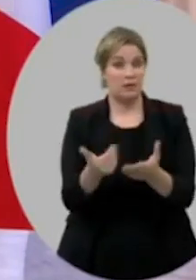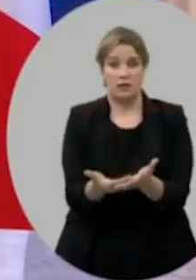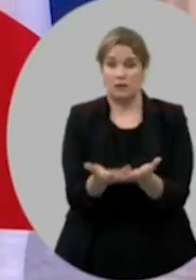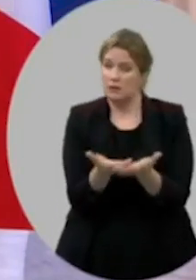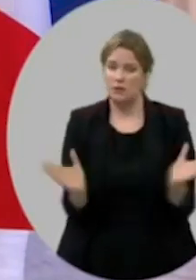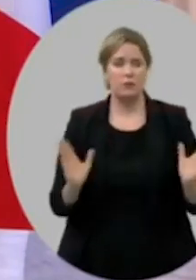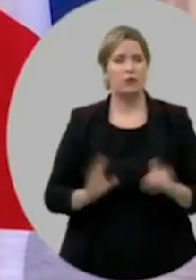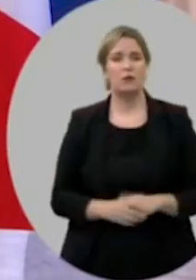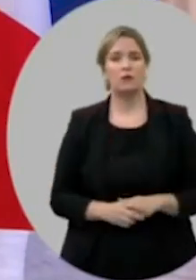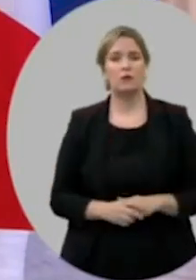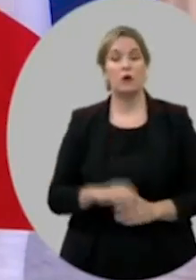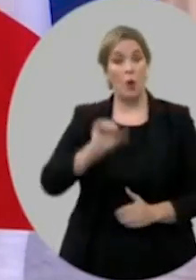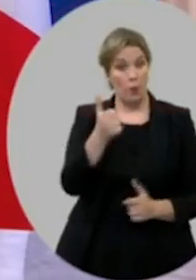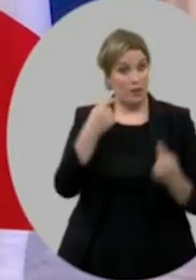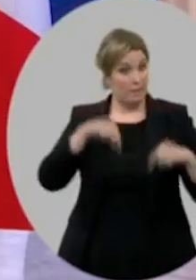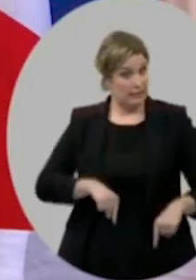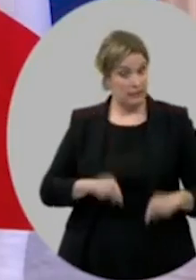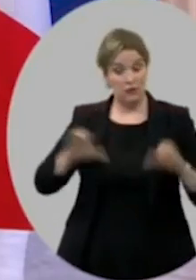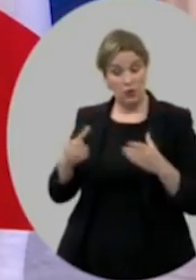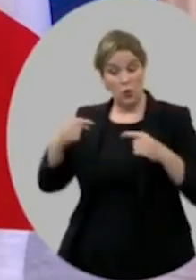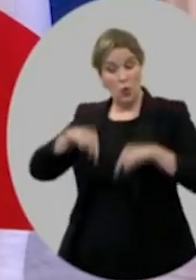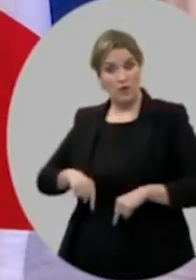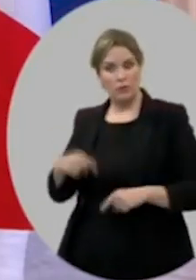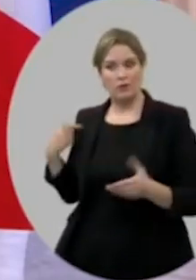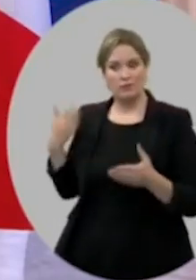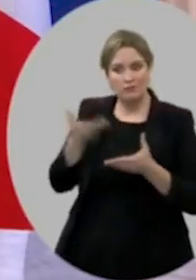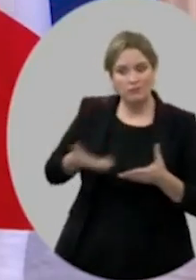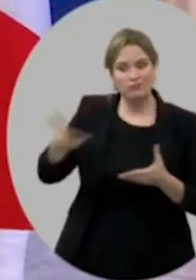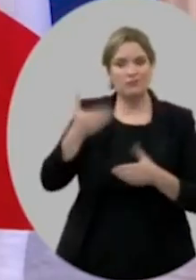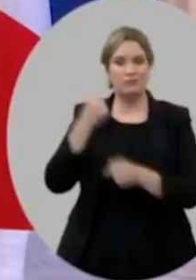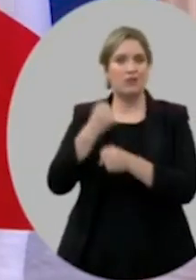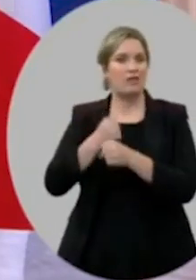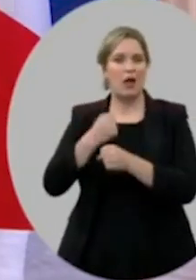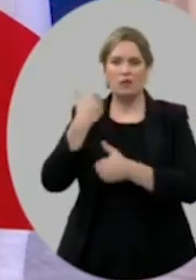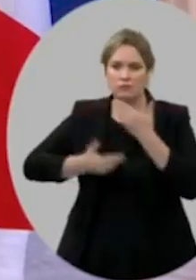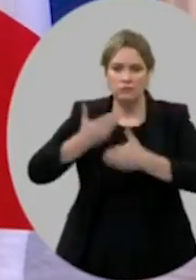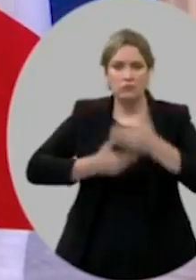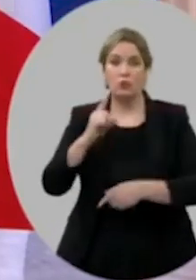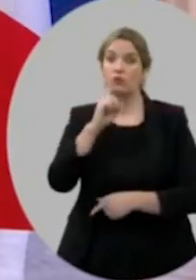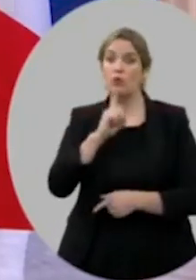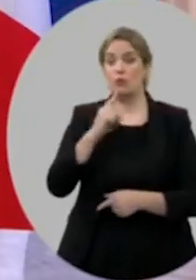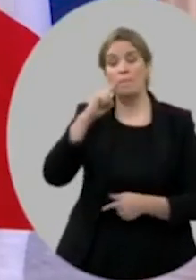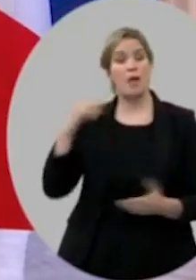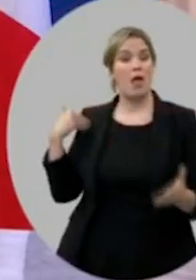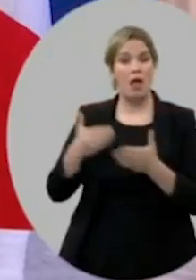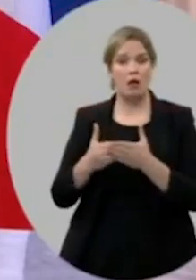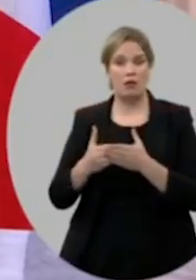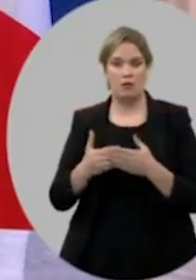dirigeant terrible qui a conduit l'État français et qui a porté des décisions au nom de l'État